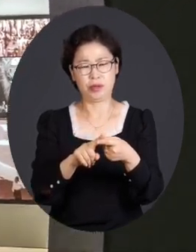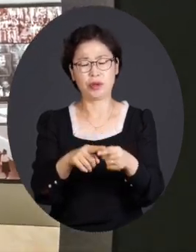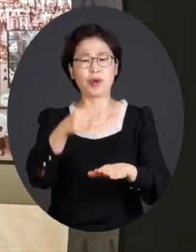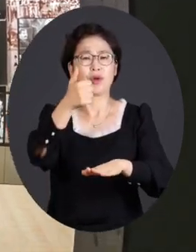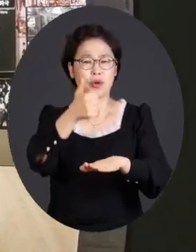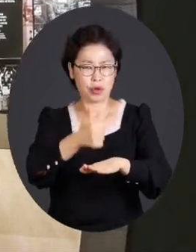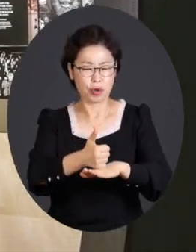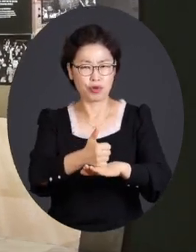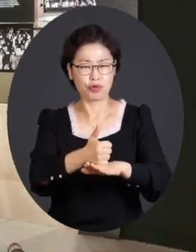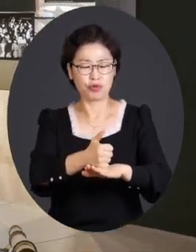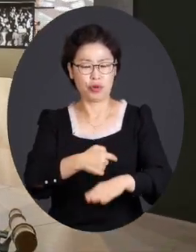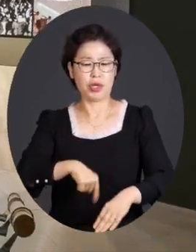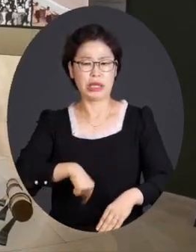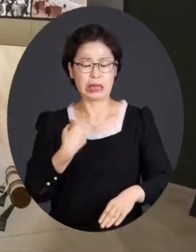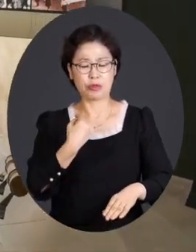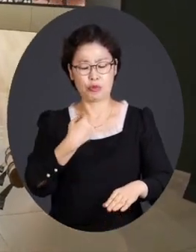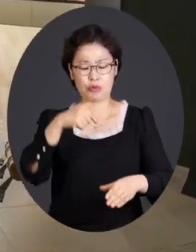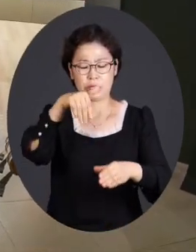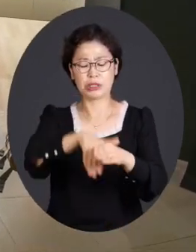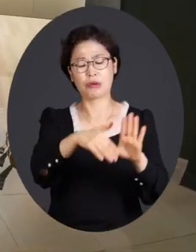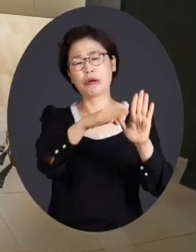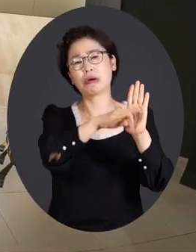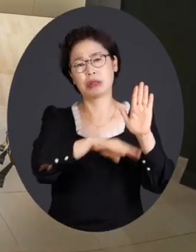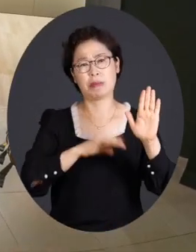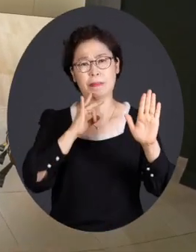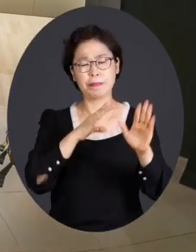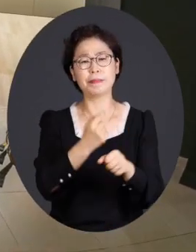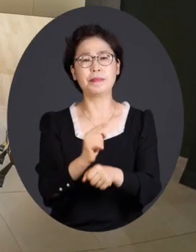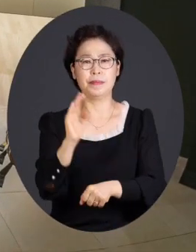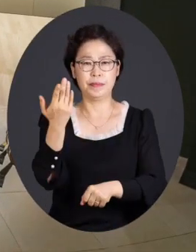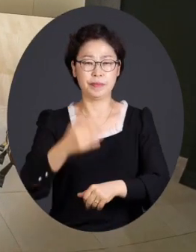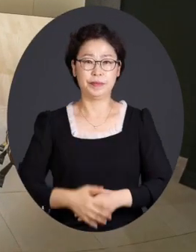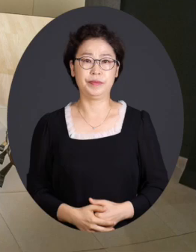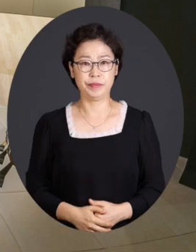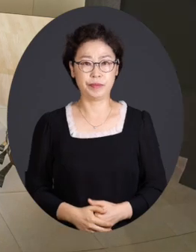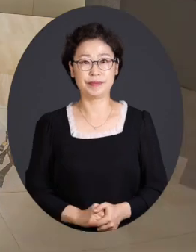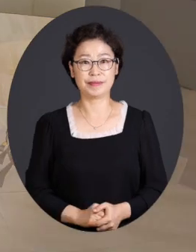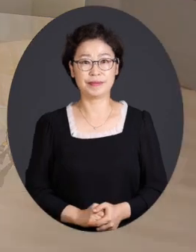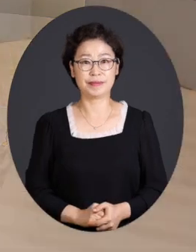넘어갔고 결국 단독 선거가 치러지게 됩니다.